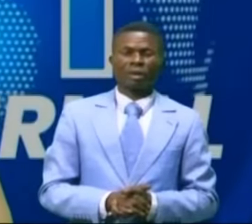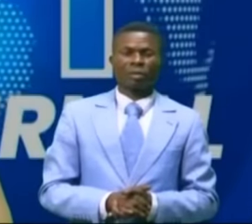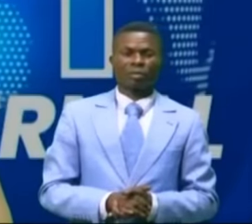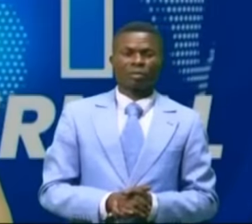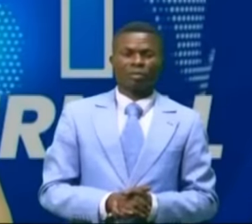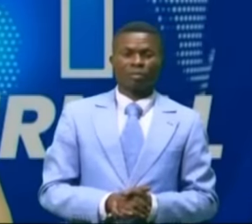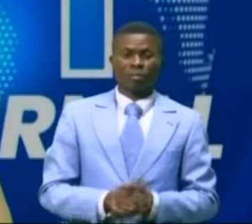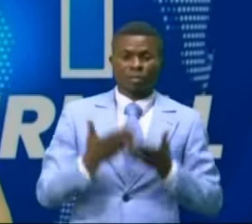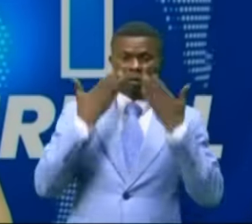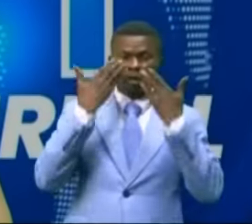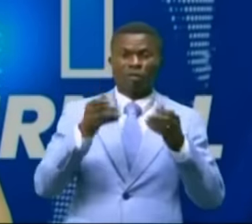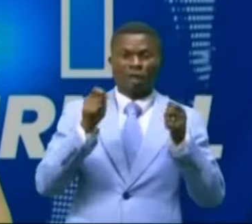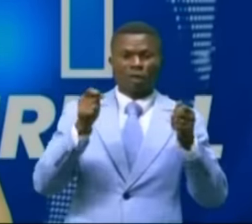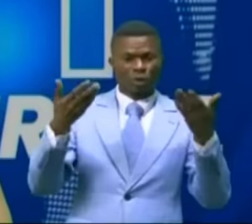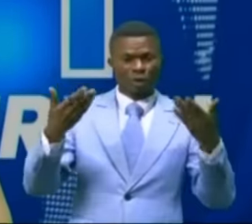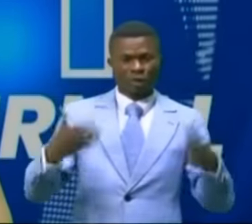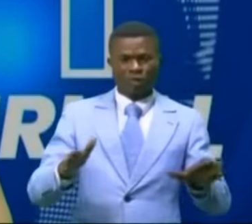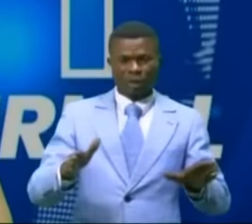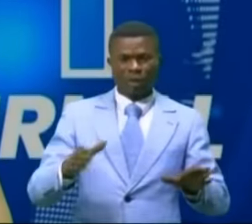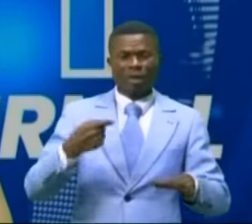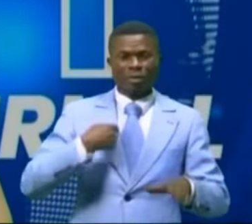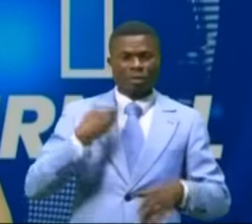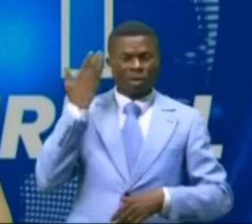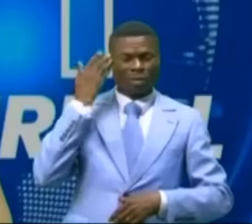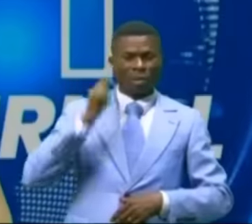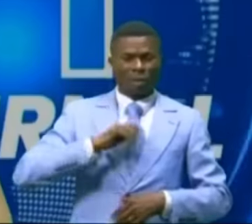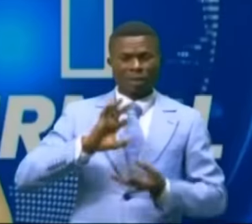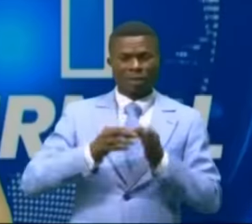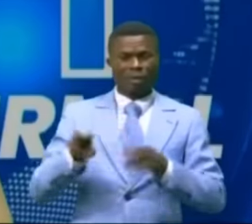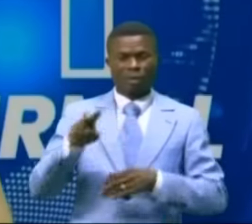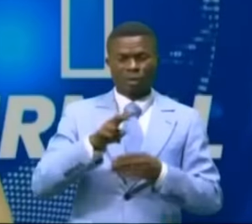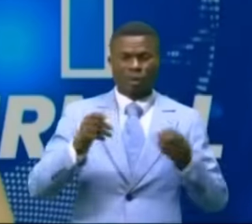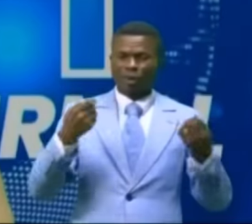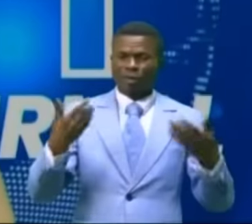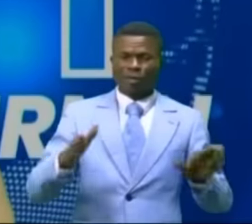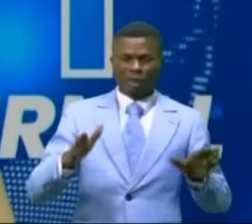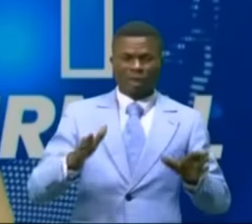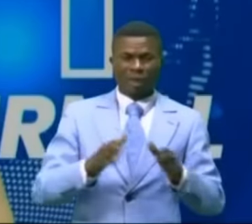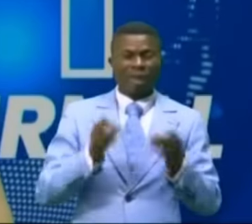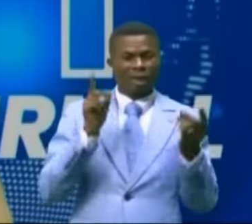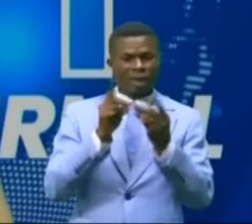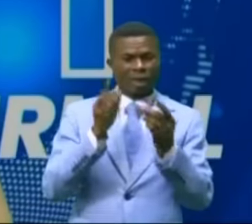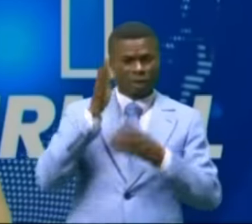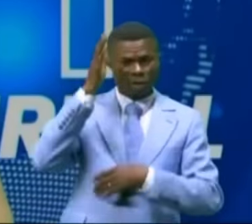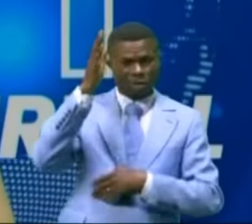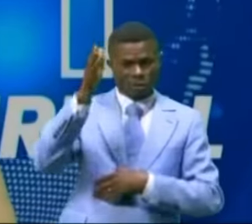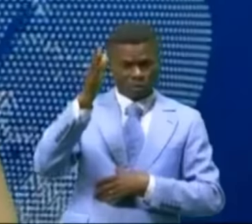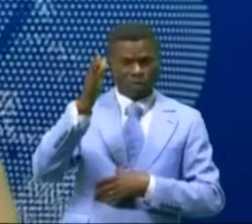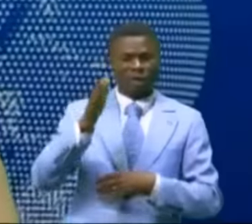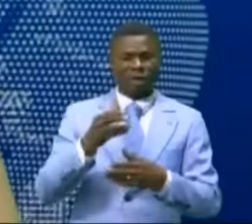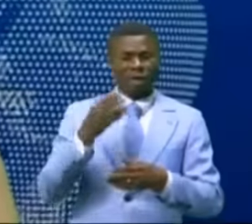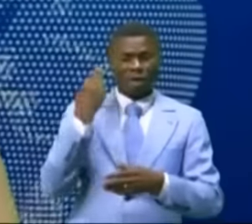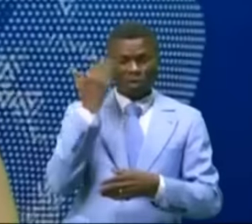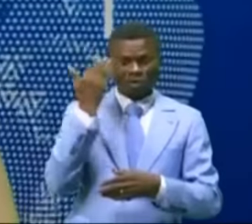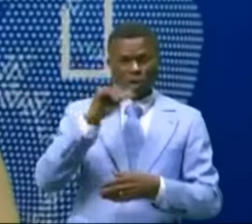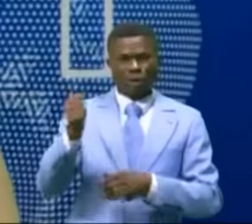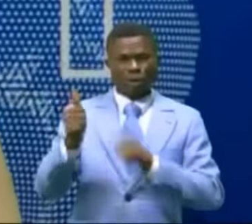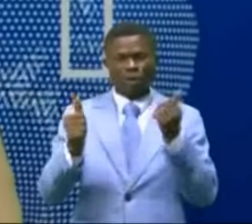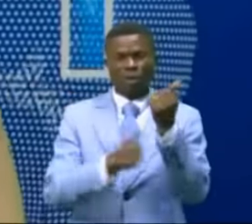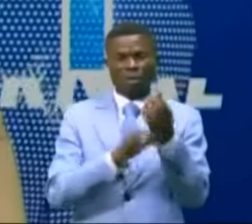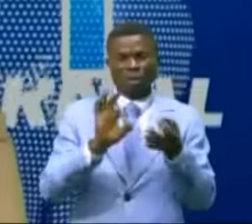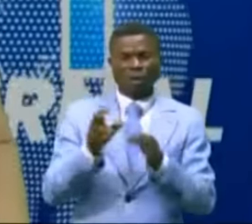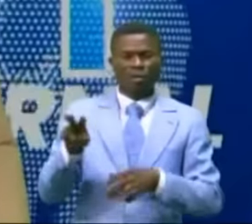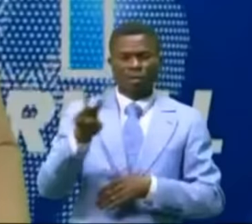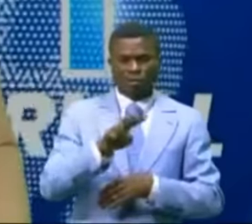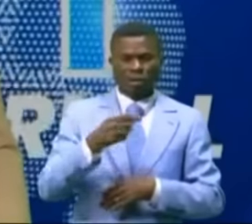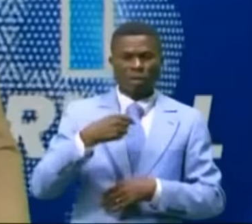Michel Tamouzi était notre interprète de malentendants. Fin de ce journal, rédigé par Nana Nawej Kayongo et réalisé par Yolande